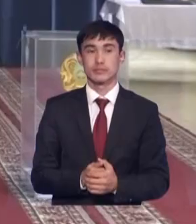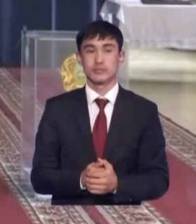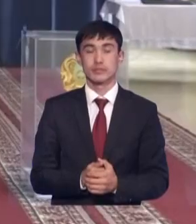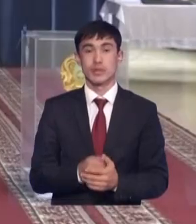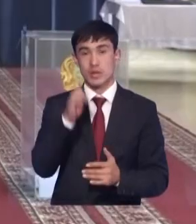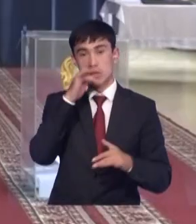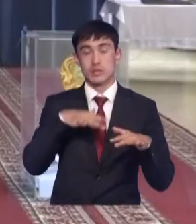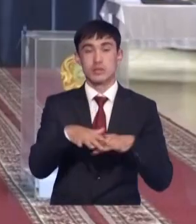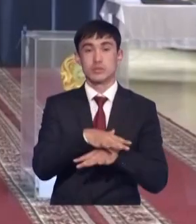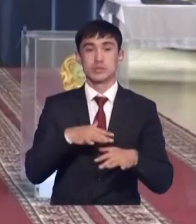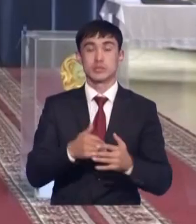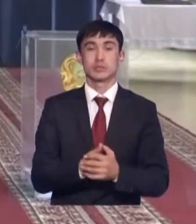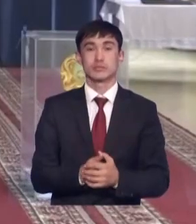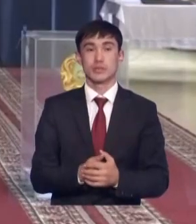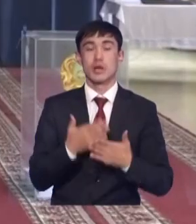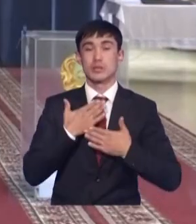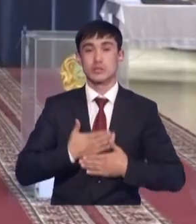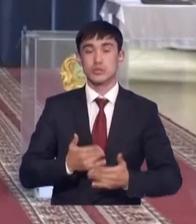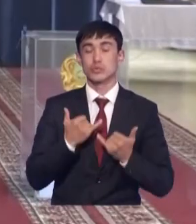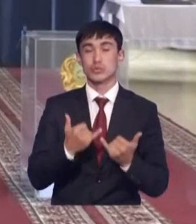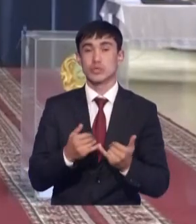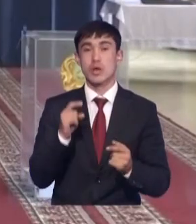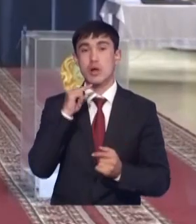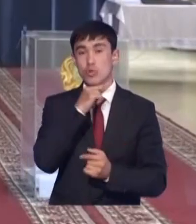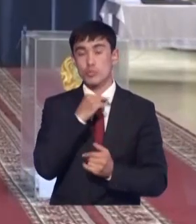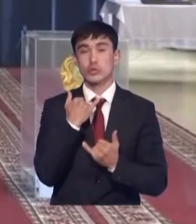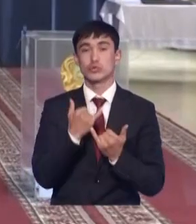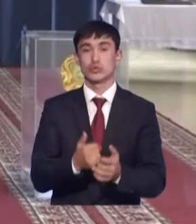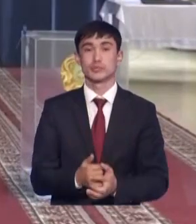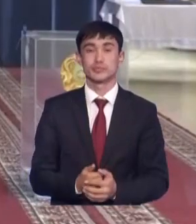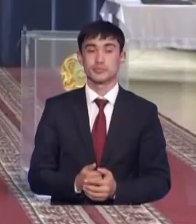Неғылдейміз, еліміздің тыныштығы үшін, экономикасы үшін,